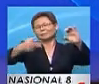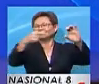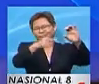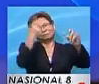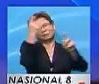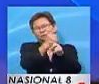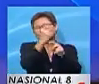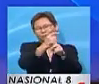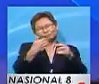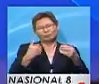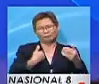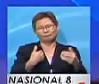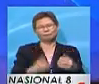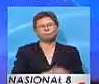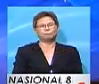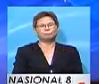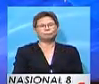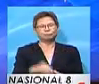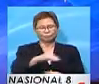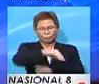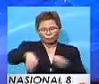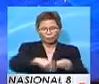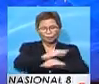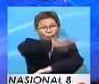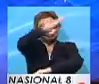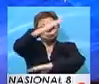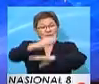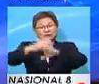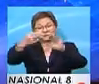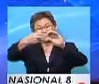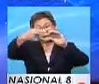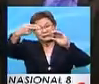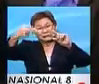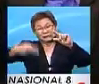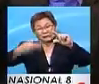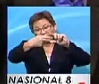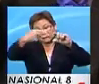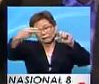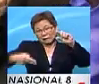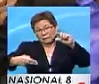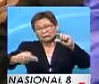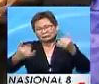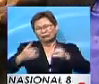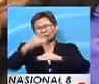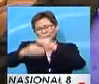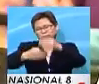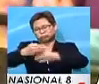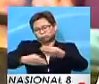diteruskan ia bagi menggantikan Puncak genting yang kini masih dalam proses